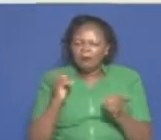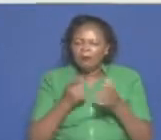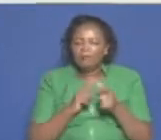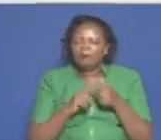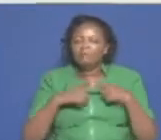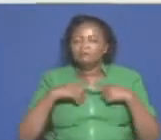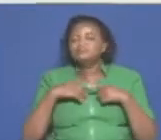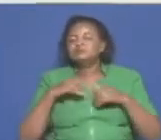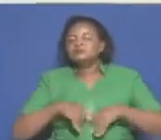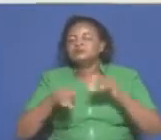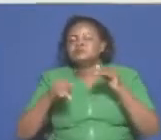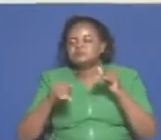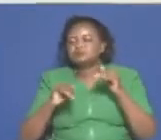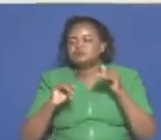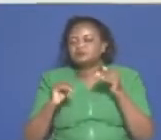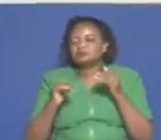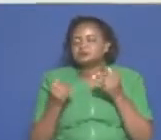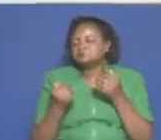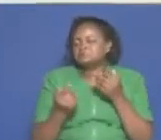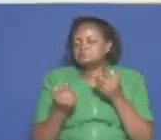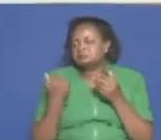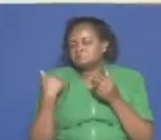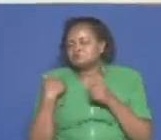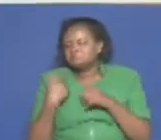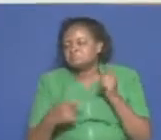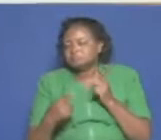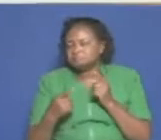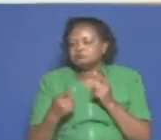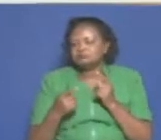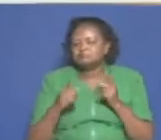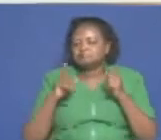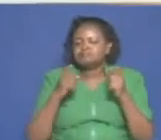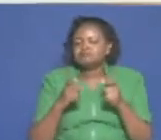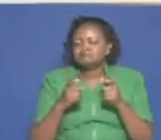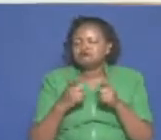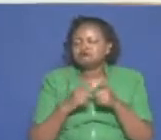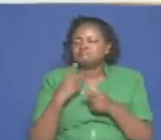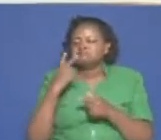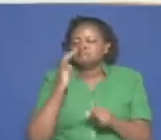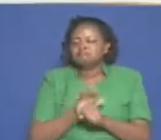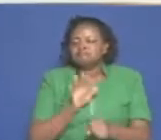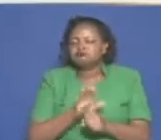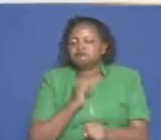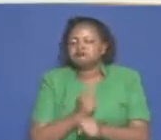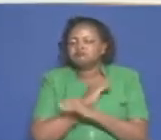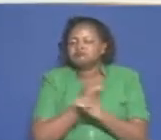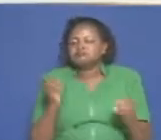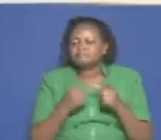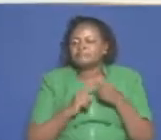ile statistics ambayo media hutoa na hizi statistics companies hutoa. Unapata wengi hawajafanya. Sasa